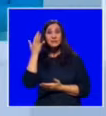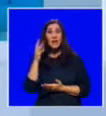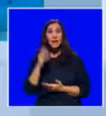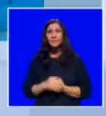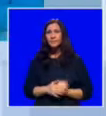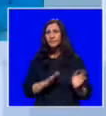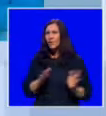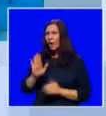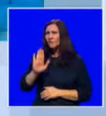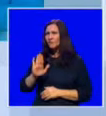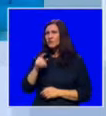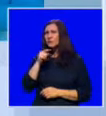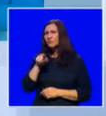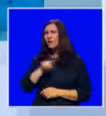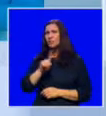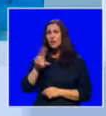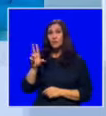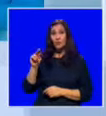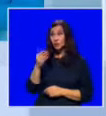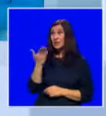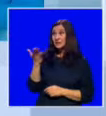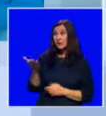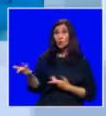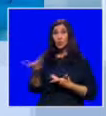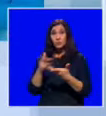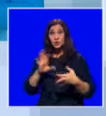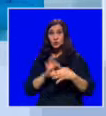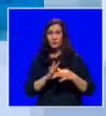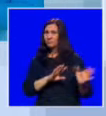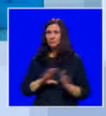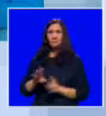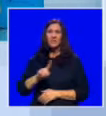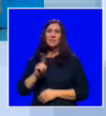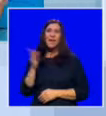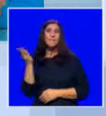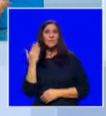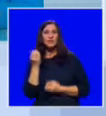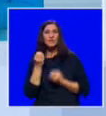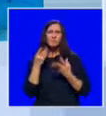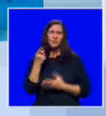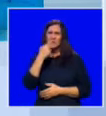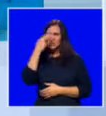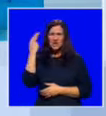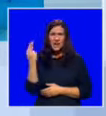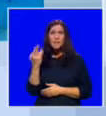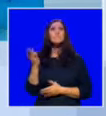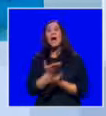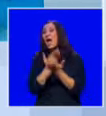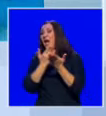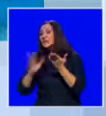включително за това не говорихте ли с тях, когато обсъждахте с глобката? Беше невъзможно. Тези теми въобще бяха